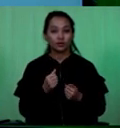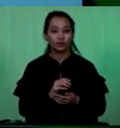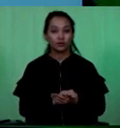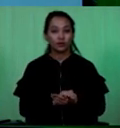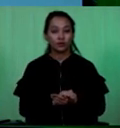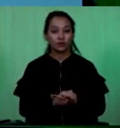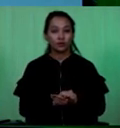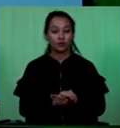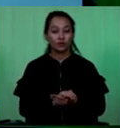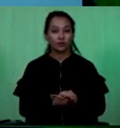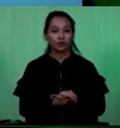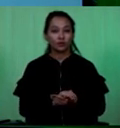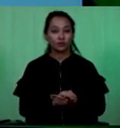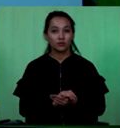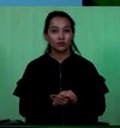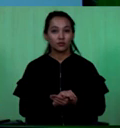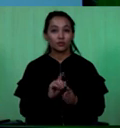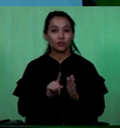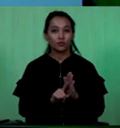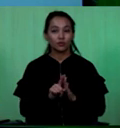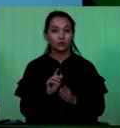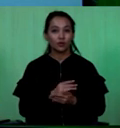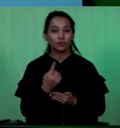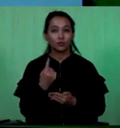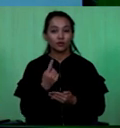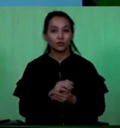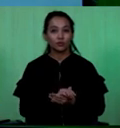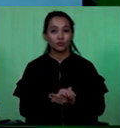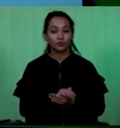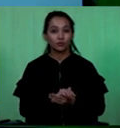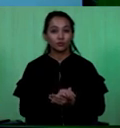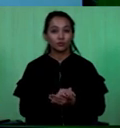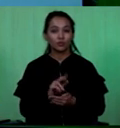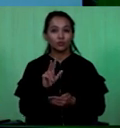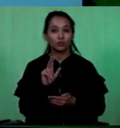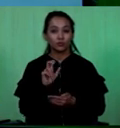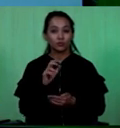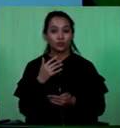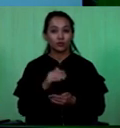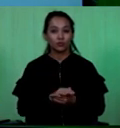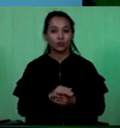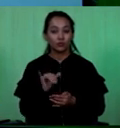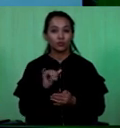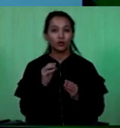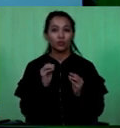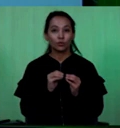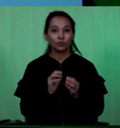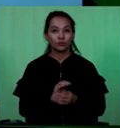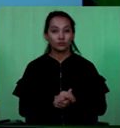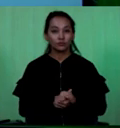quyidagi tartibda amalga oshiramiz. Birinchi navbatda biz 350 ni 10 ga ko'paytirib